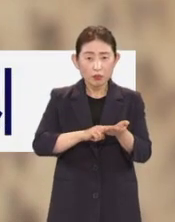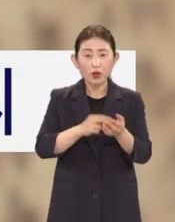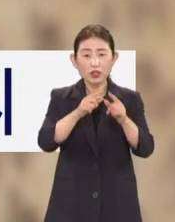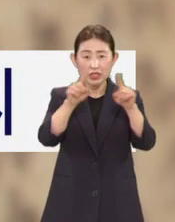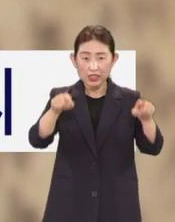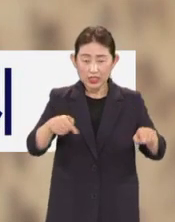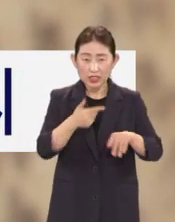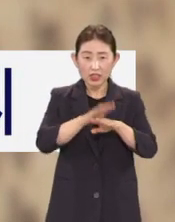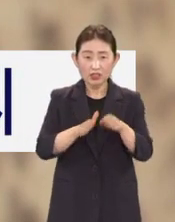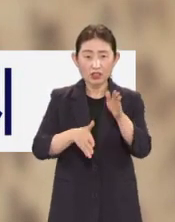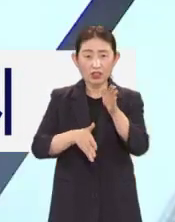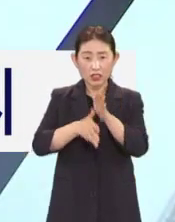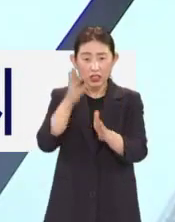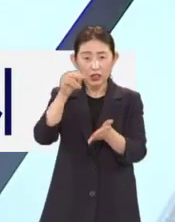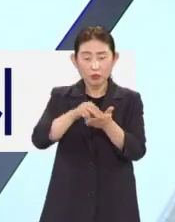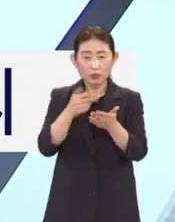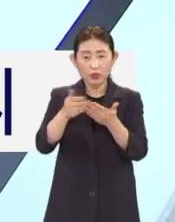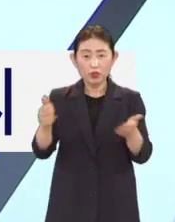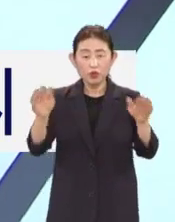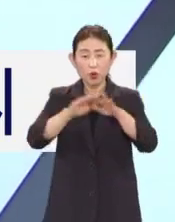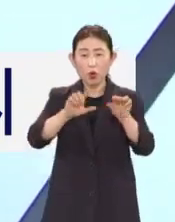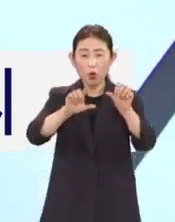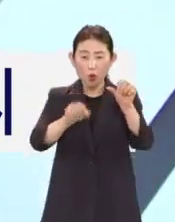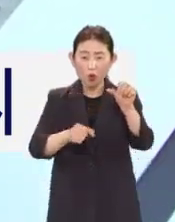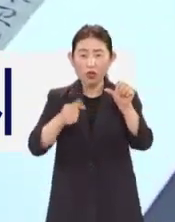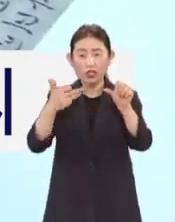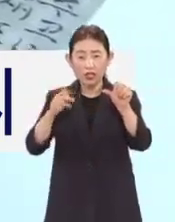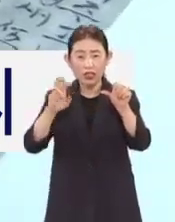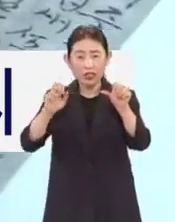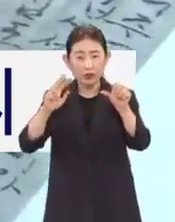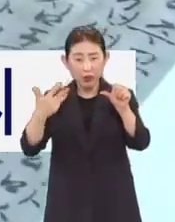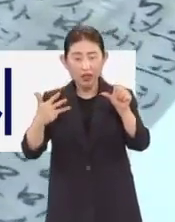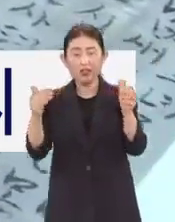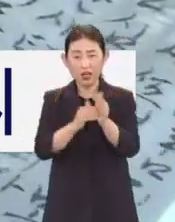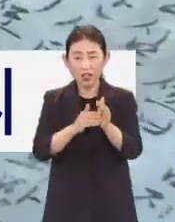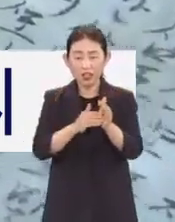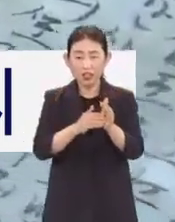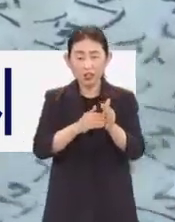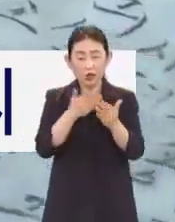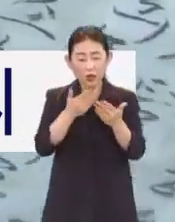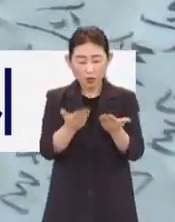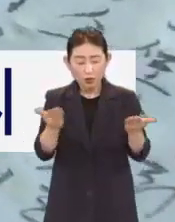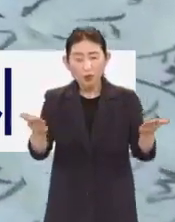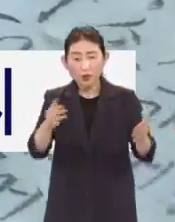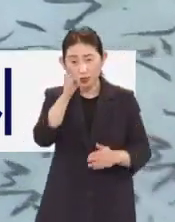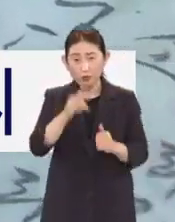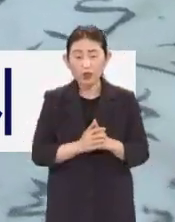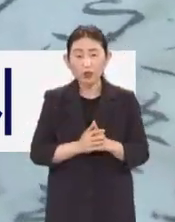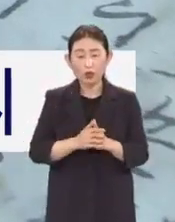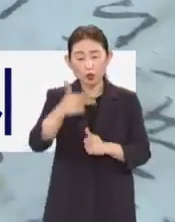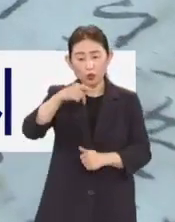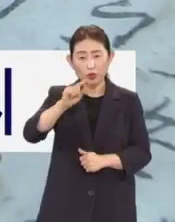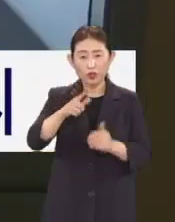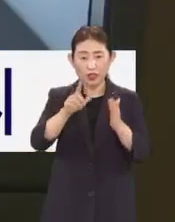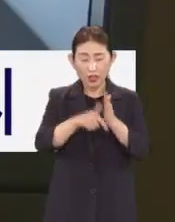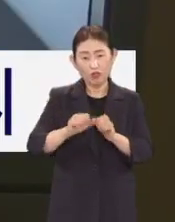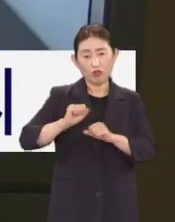대전시립미술관에서 5월 28일까지 편지와 보존 과정이 공개됩니다 조선시대 군관인